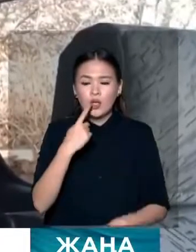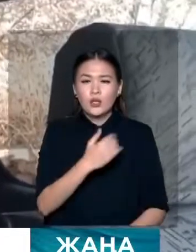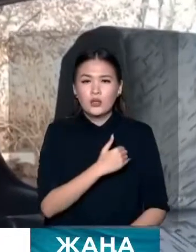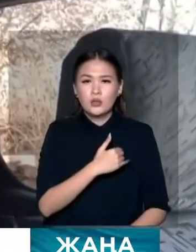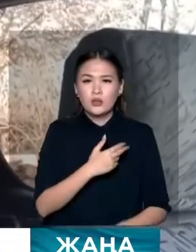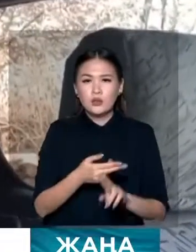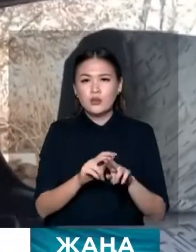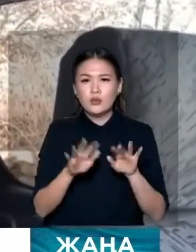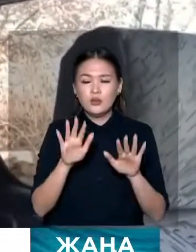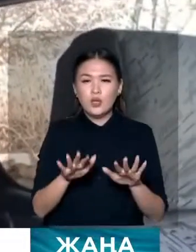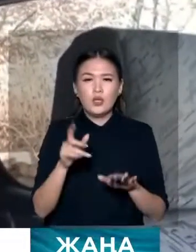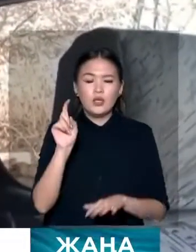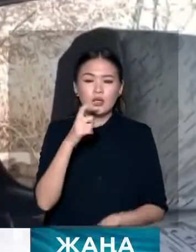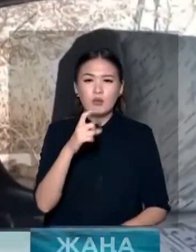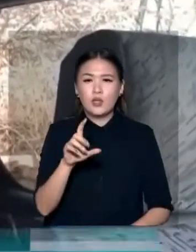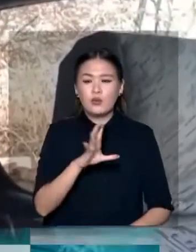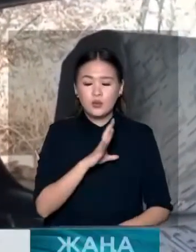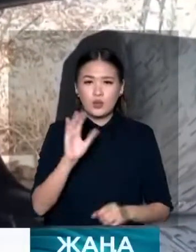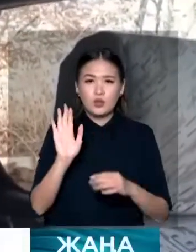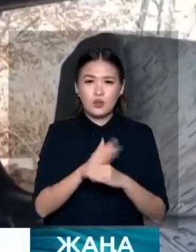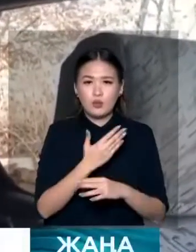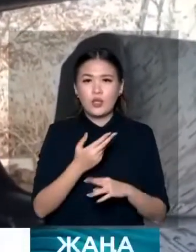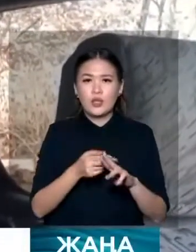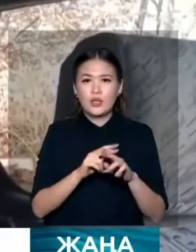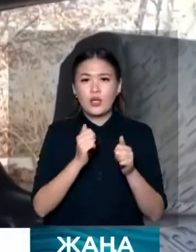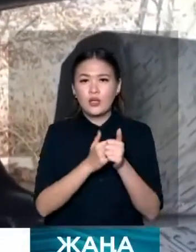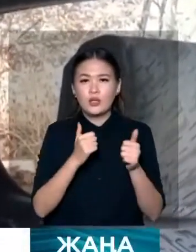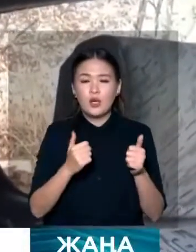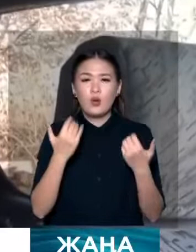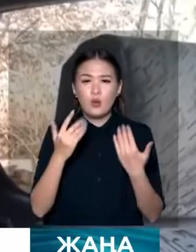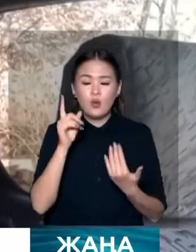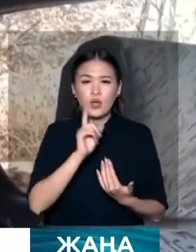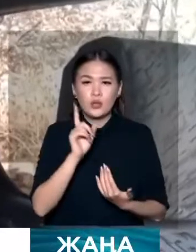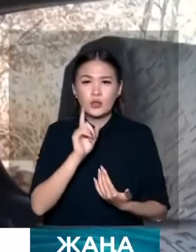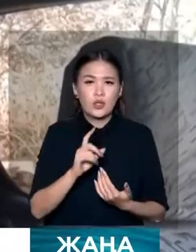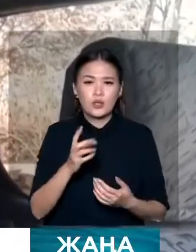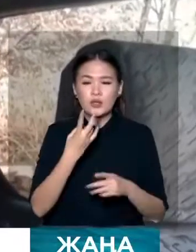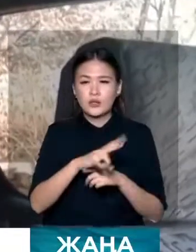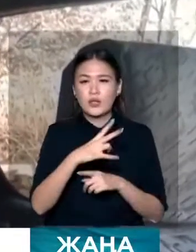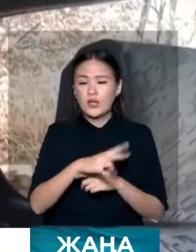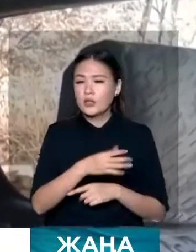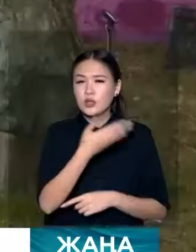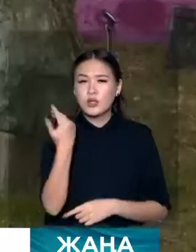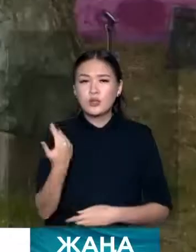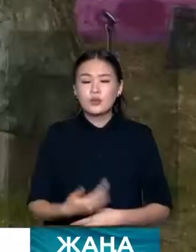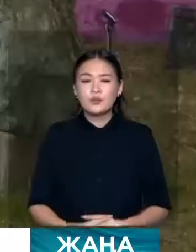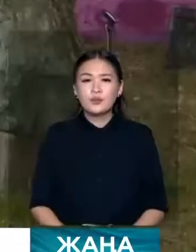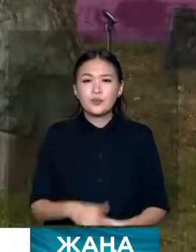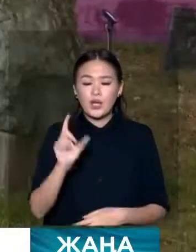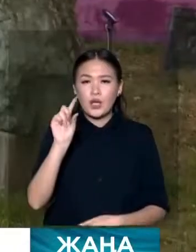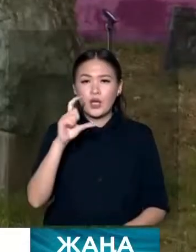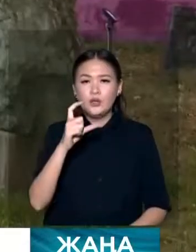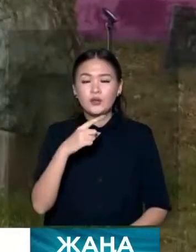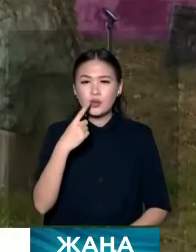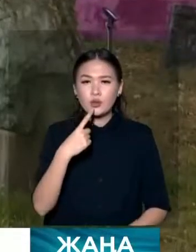біз ванналардағы химиялық заттарды жойдық. Сонымен қатар, қазіргі уақытта олар қоршаған ортаға ешқандай зиян келтірмейді. Ал